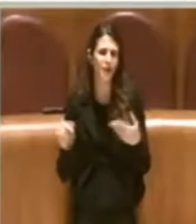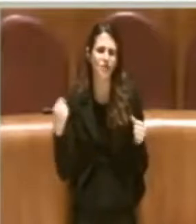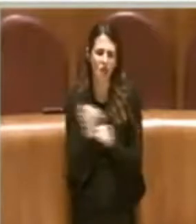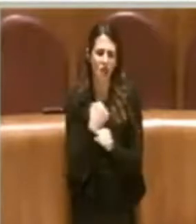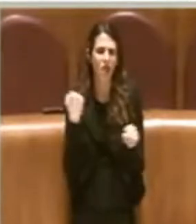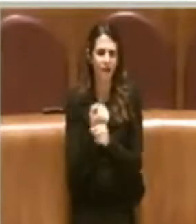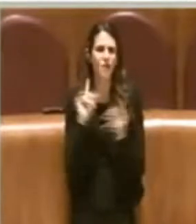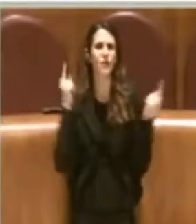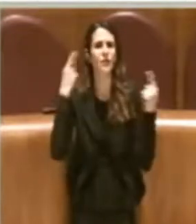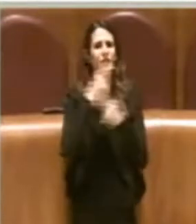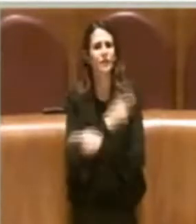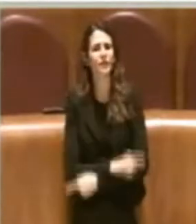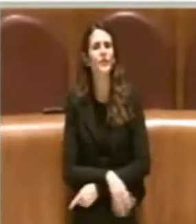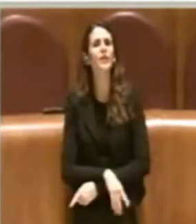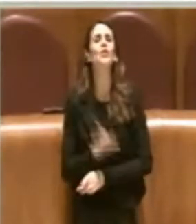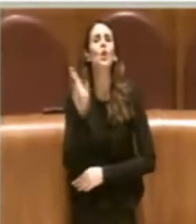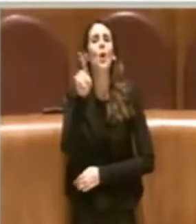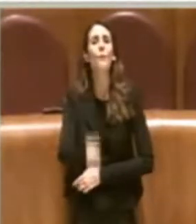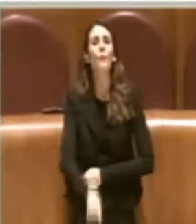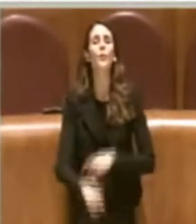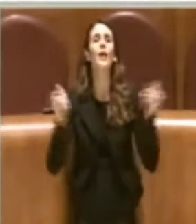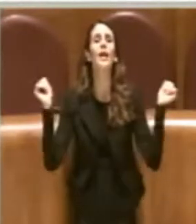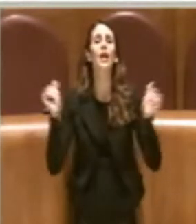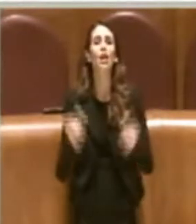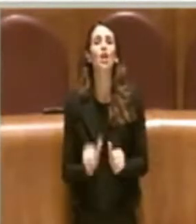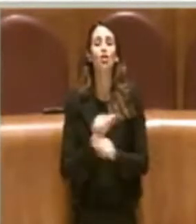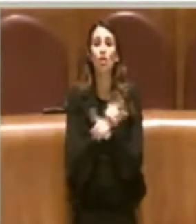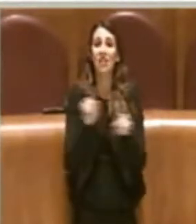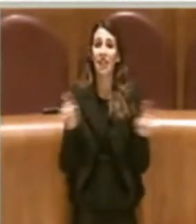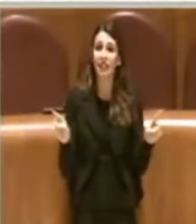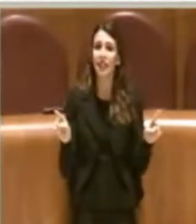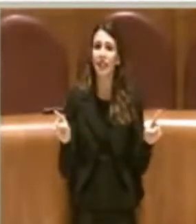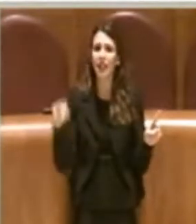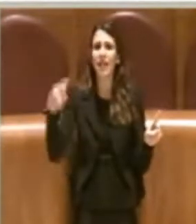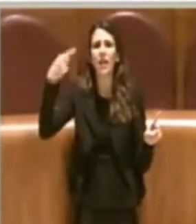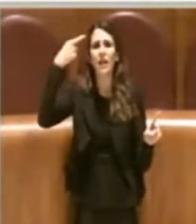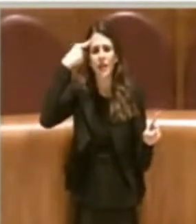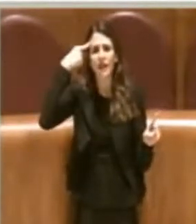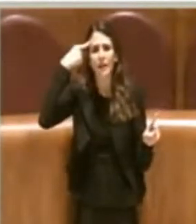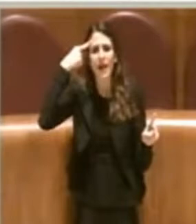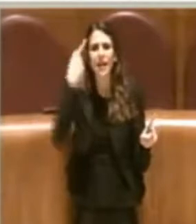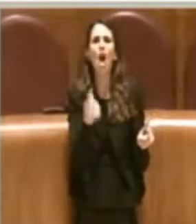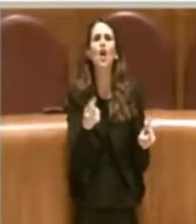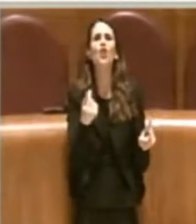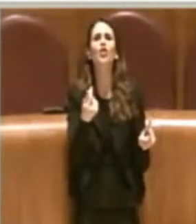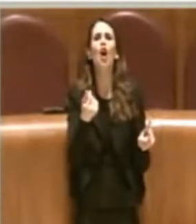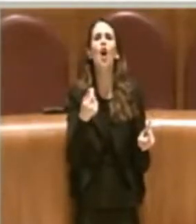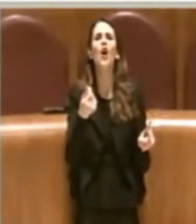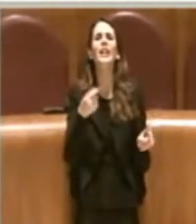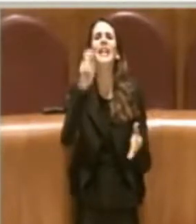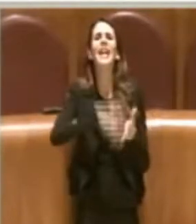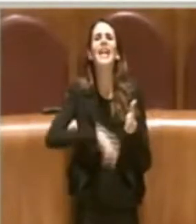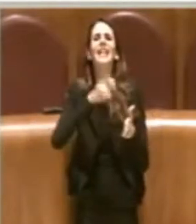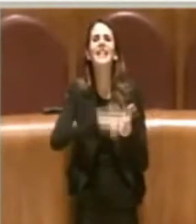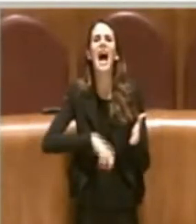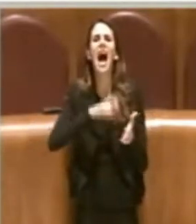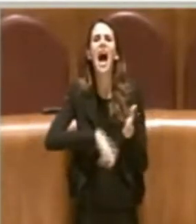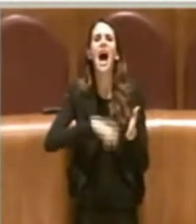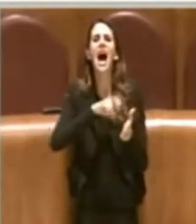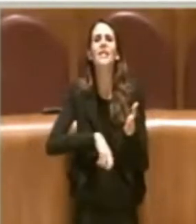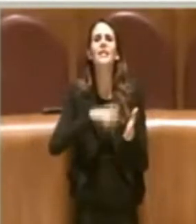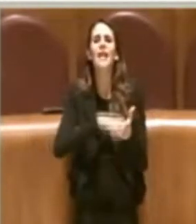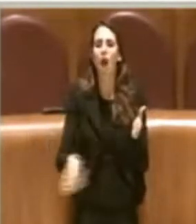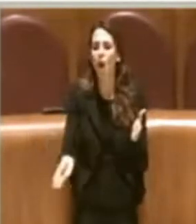che cosa devono essere impiegati i loro soldi, perché gli oneri di urbanizzazione